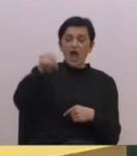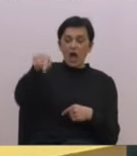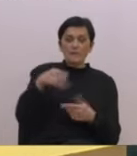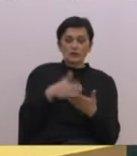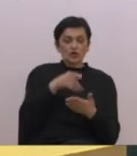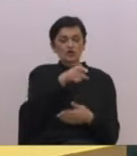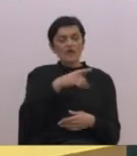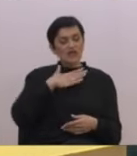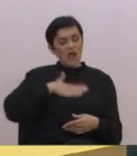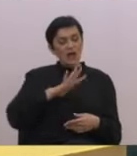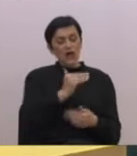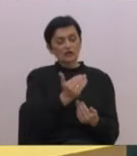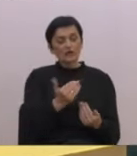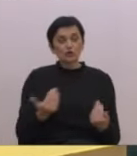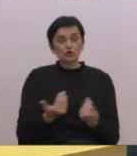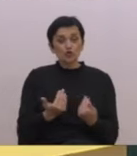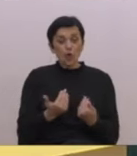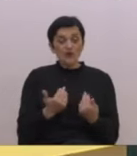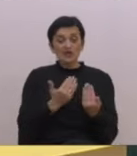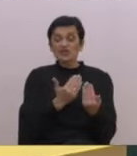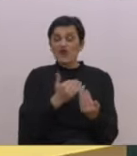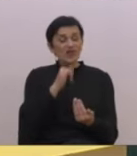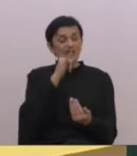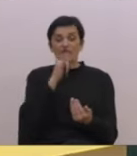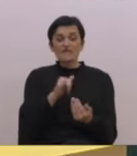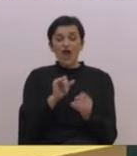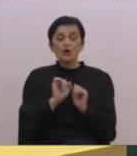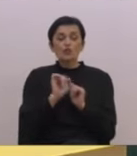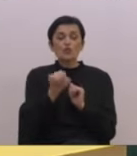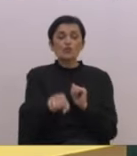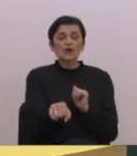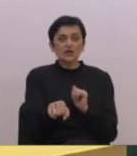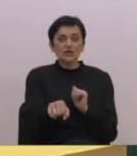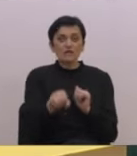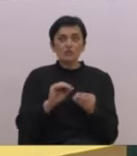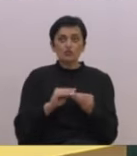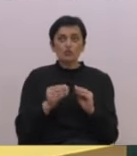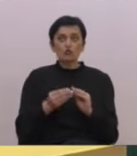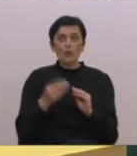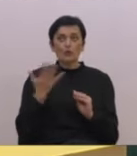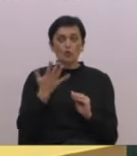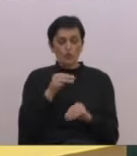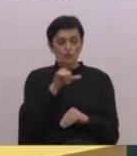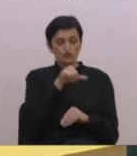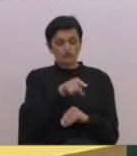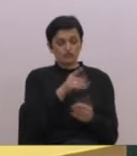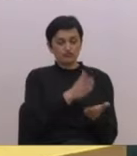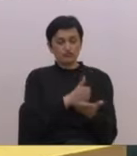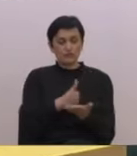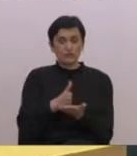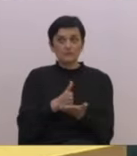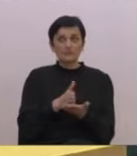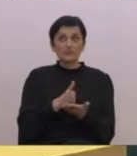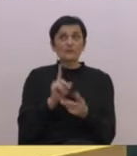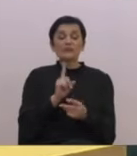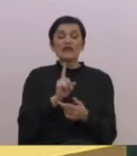არახართ კმაყოფილი თქვენი ცხოვრებით. თქვენ ვერ უმკლავდებით იმ პრობლემებს, რომლებიც თქვენ გხვდებათ. და